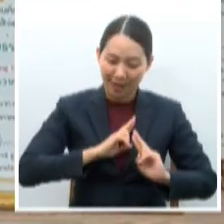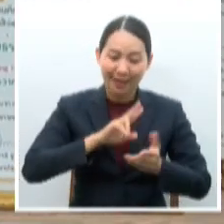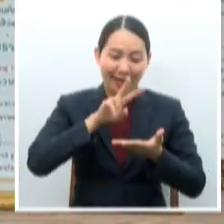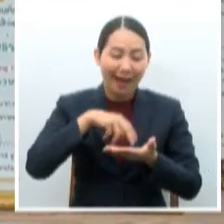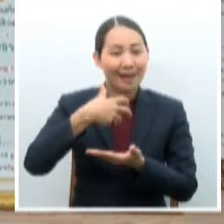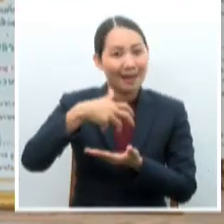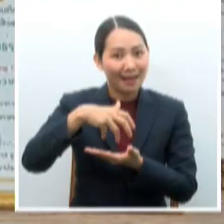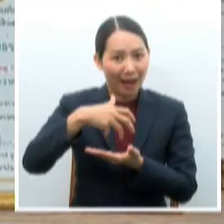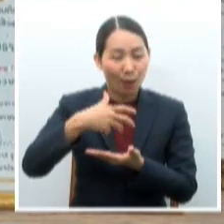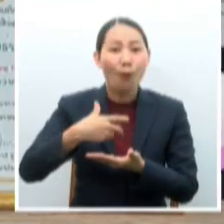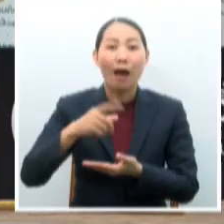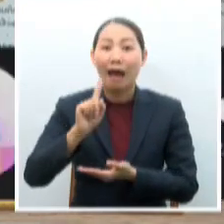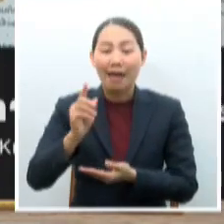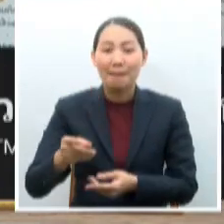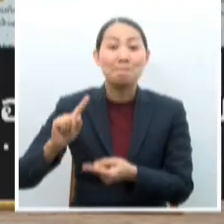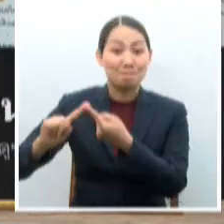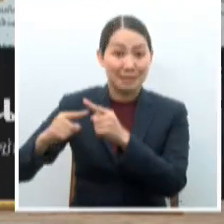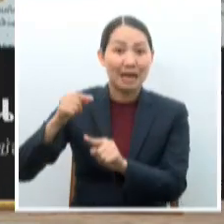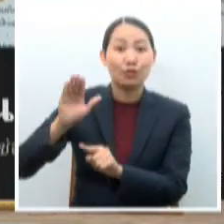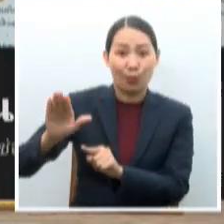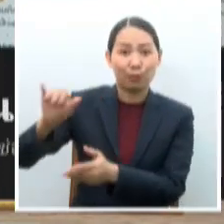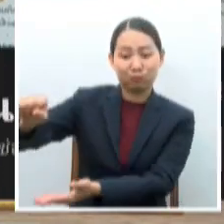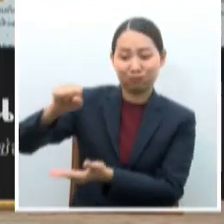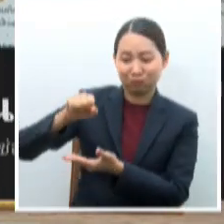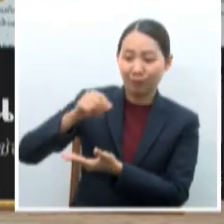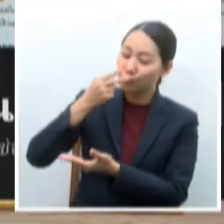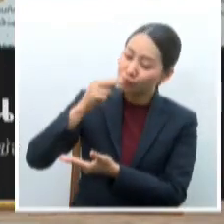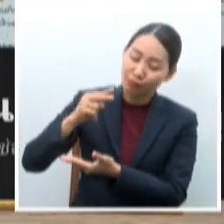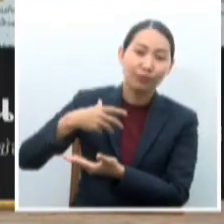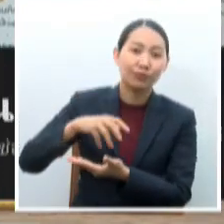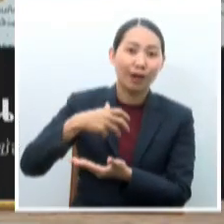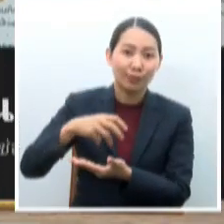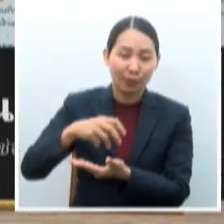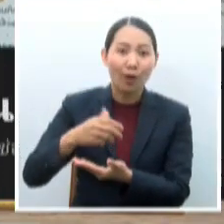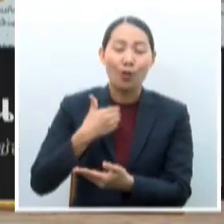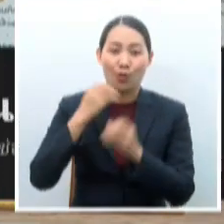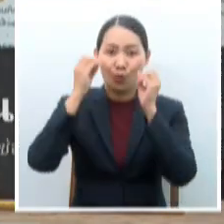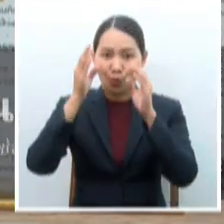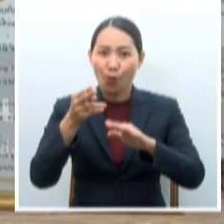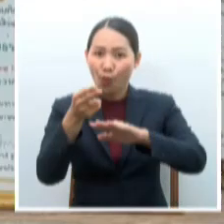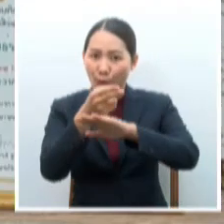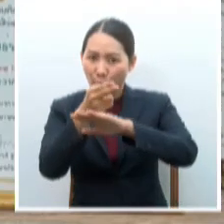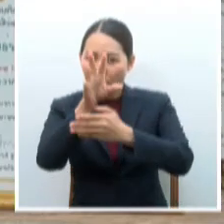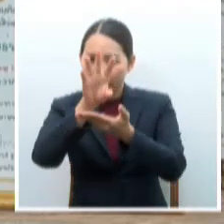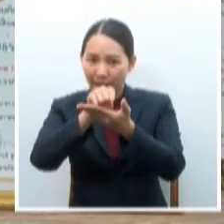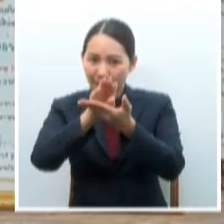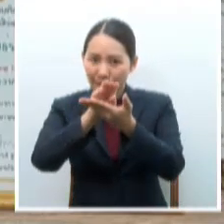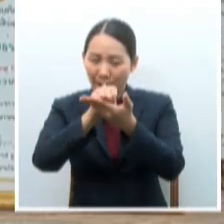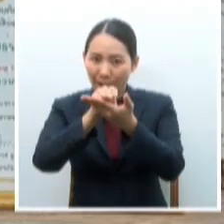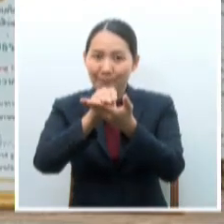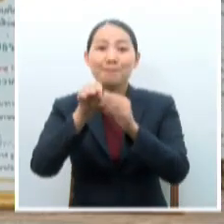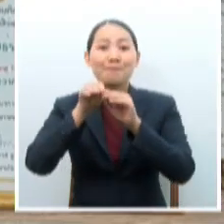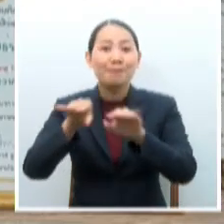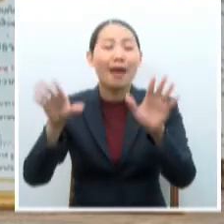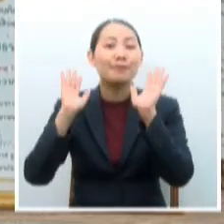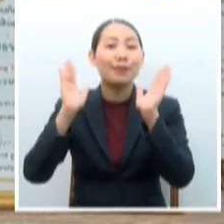การอัดวิดีโอแล้วอัพลงช่องยูทูบหลังจากนั้นนะคะเราก็ร่วมกันทำ QR code เพื่อให้เด็กๆเนี่ยได้มีพ